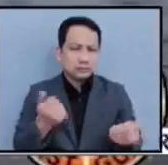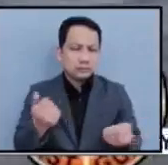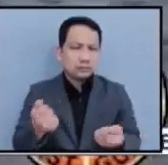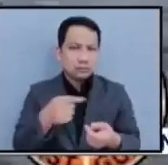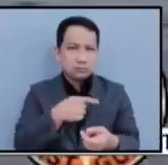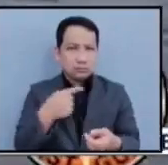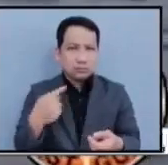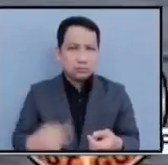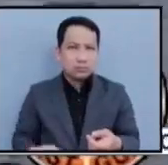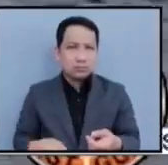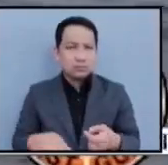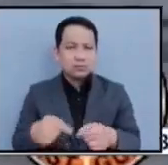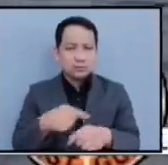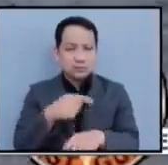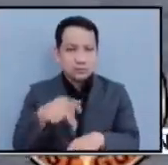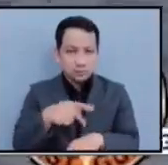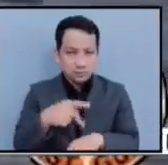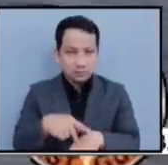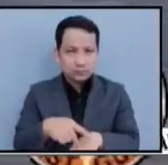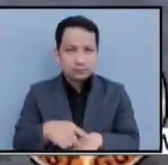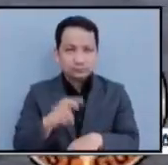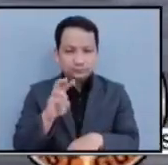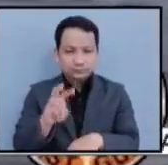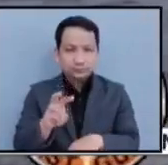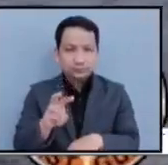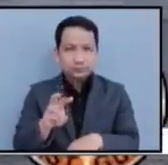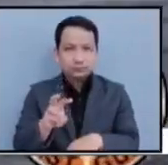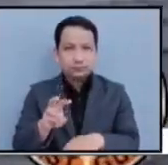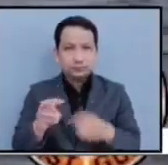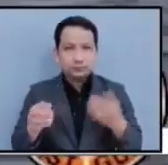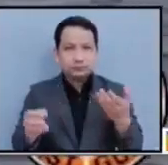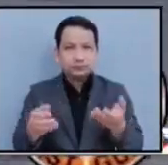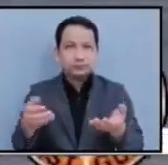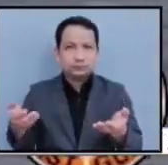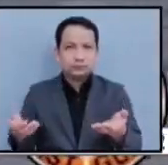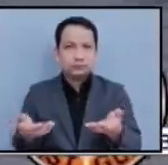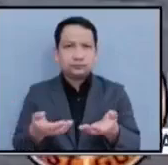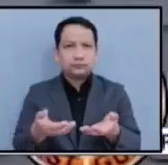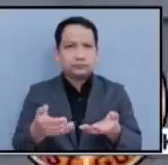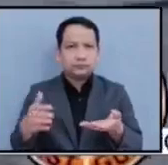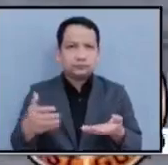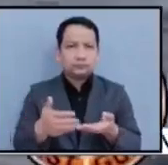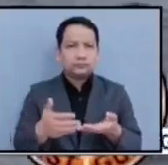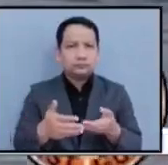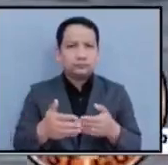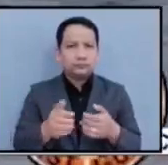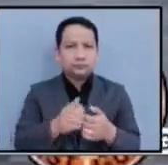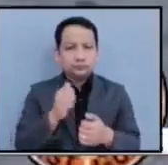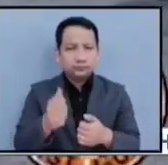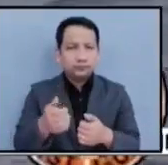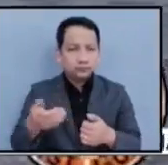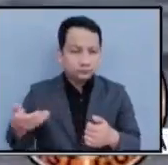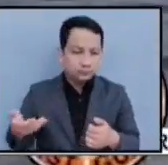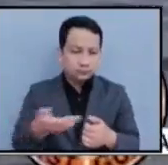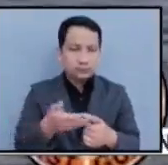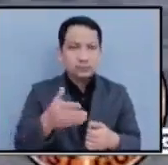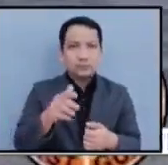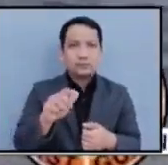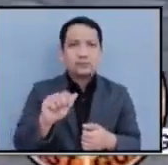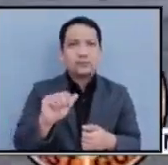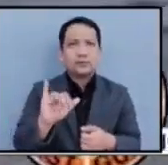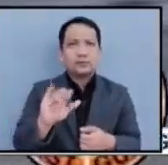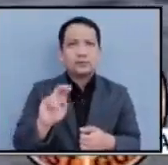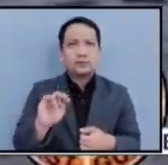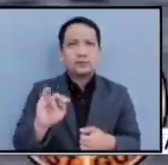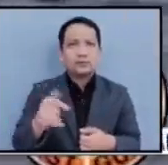Pilipinas dahil anim na China Maritime Militia ang nangharang naman sa kanila nang papasok sana sila sa Yungin Shoal. Dalawang